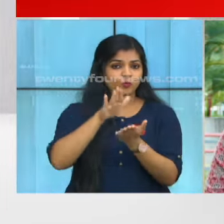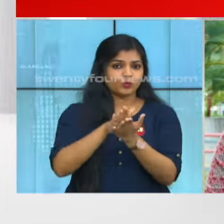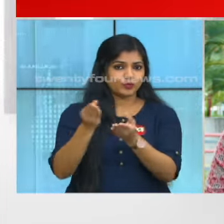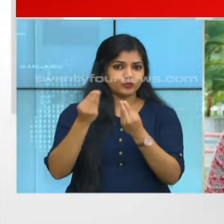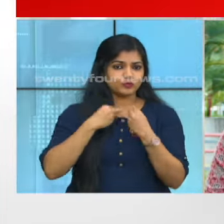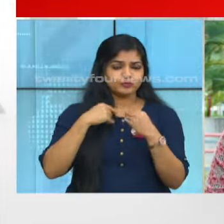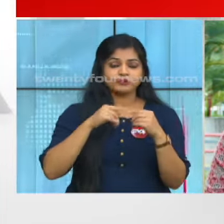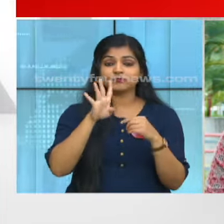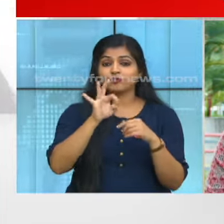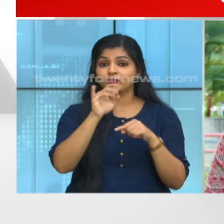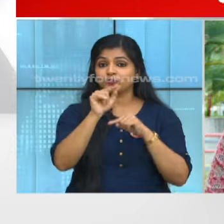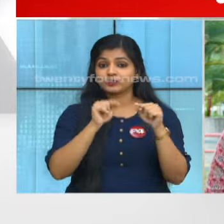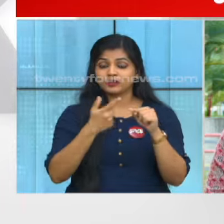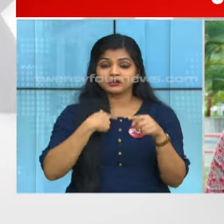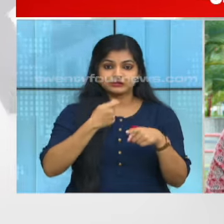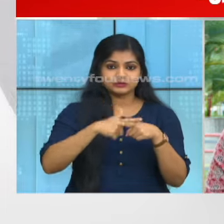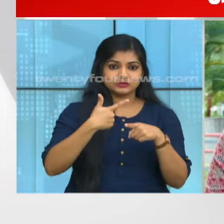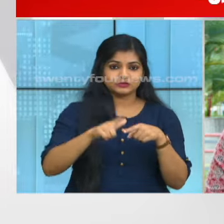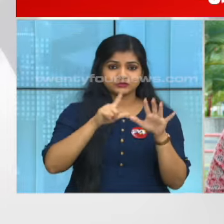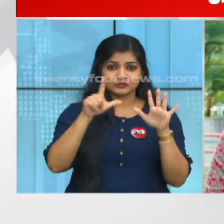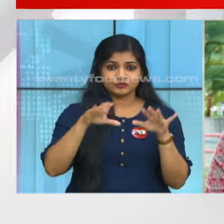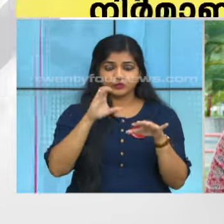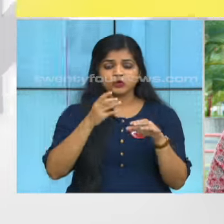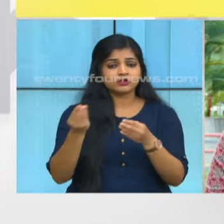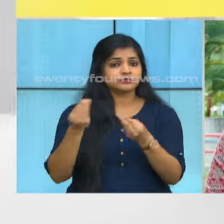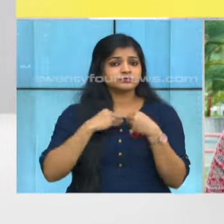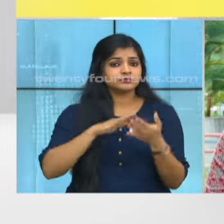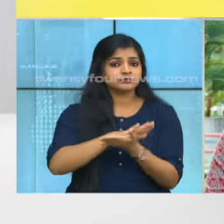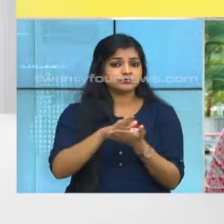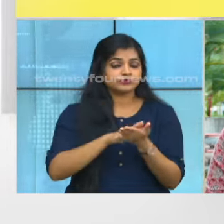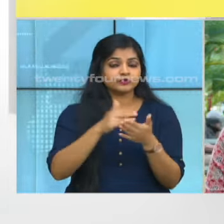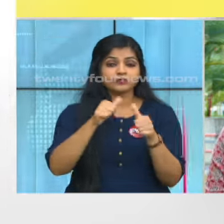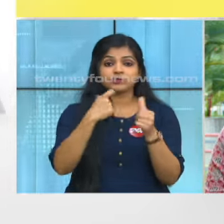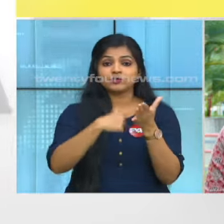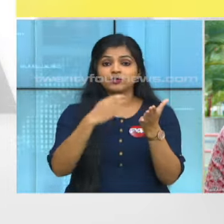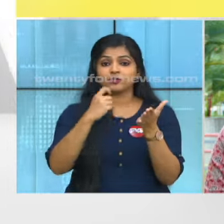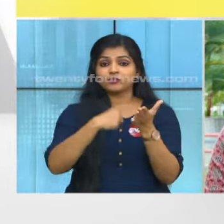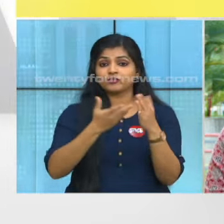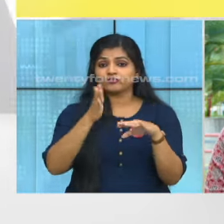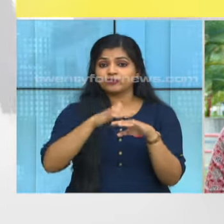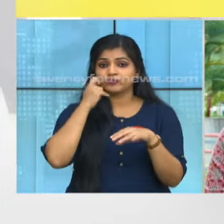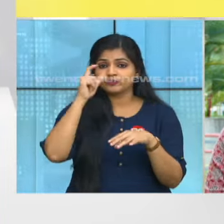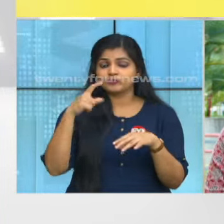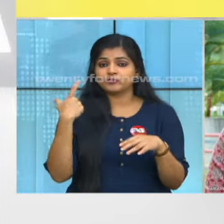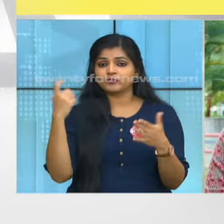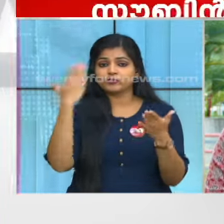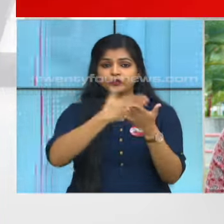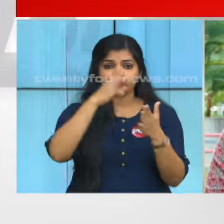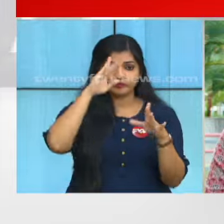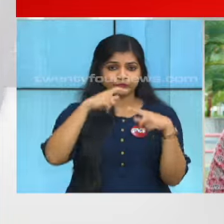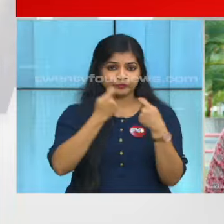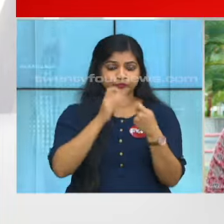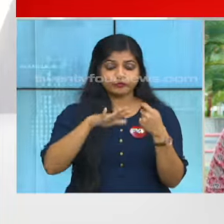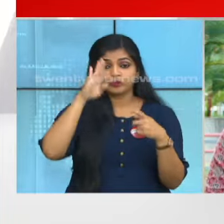തന്നെ, അതായത് മുടക്കുമുതൽ പോലും ലഭിച്ചില്ലെന്ന് ചൂണ്ടിക്കാട്ടി അരൂർ സ്വദേശിയാണ് നേരത്തെ പോലീസിൽ പരാതി നൽകിയിട്ടുണ്ടായിരുന്നത്. ആ പരാതിയിന്മേൽ അന്വേഷണം നടത്തിയ